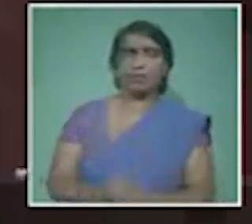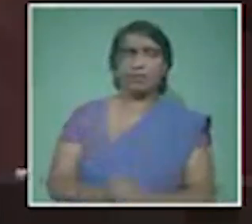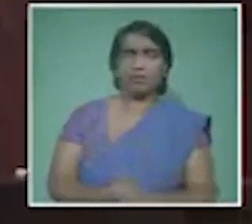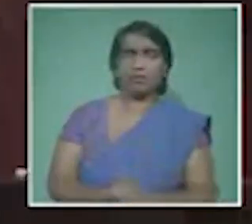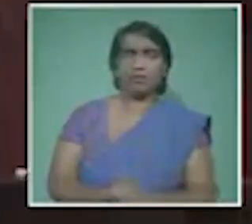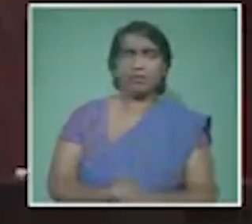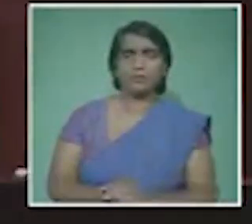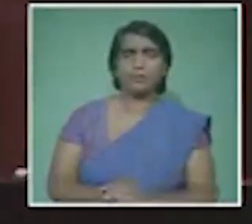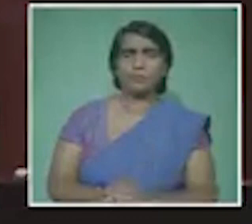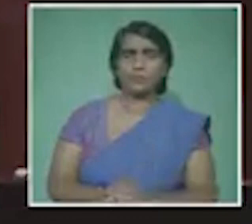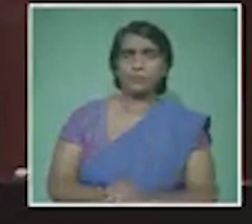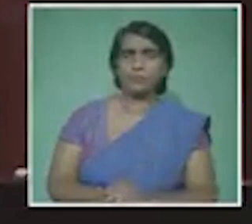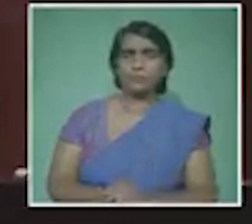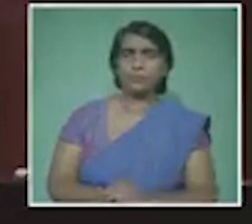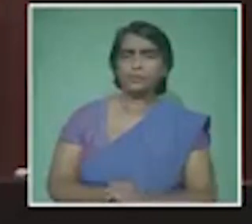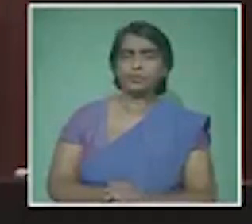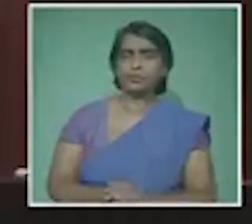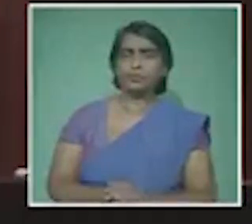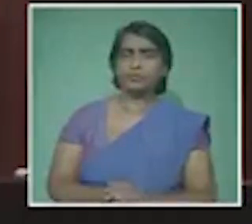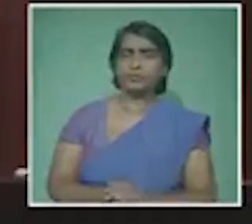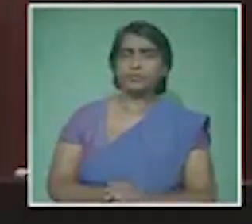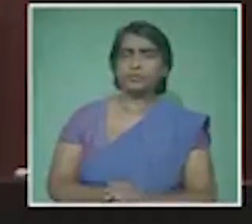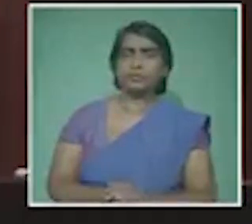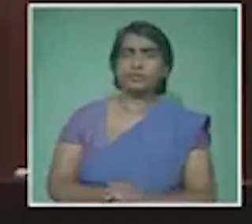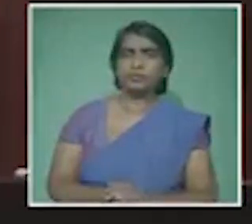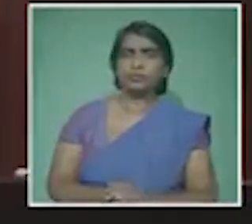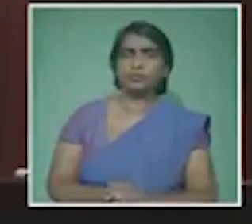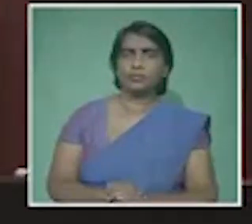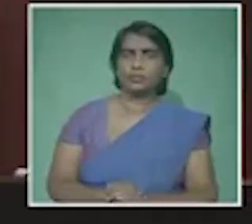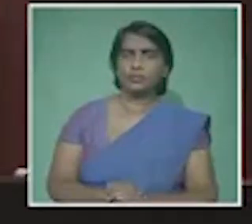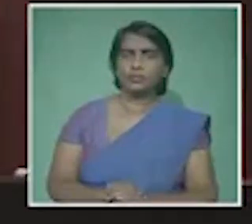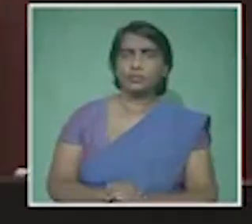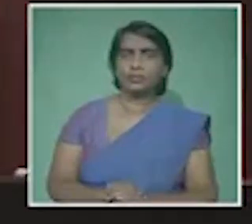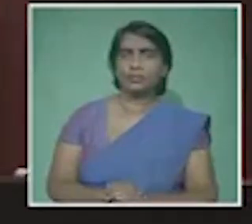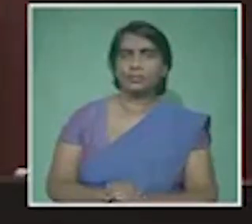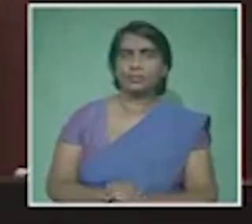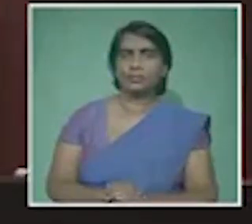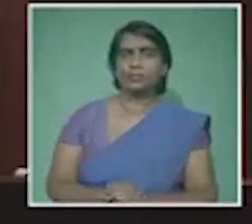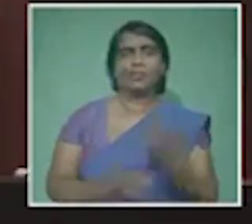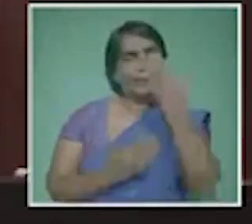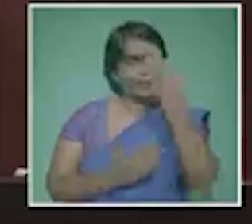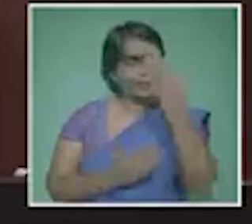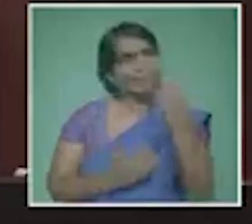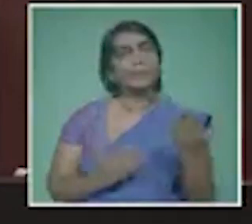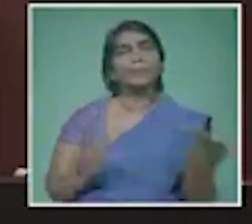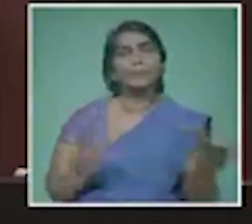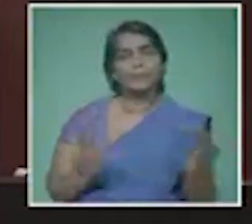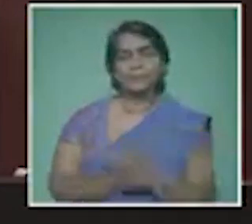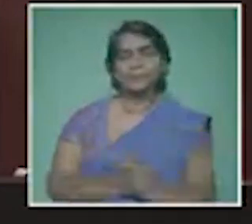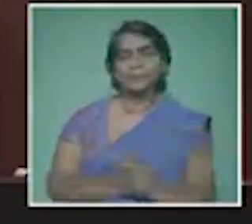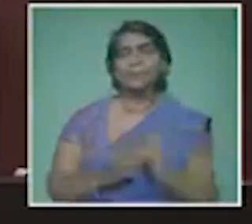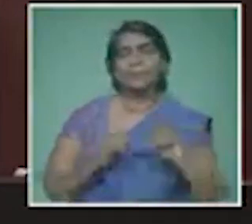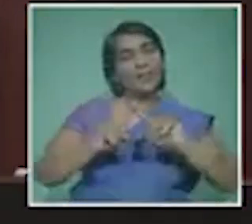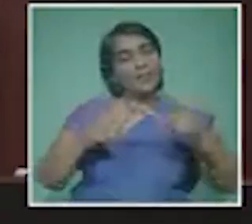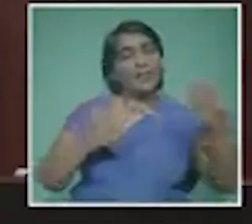பாரதூரமான பிரச்சனை. எமக்கு நாடு இருப்பதால் பயனில்லை. இந்த தாய் நாட்டை பாதுகாக்க எளிய சமுதாயம் இருக்க வேண்டும். நாம் இந்த நாட்டை பாதுகாப்பதால் எமக்கு